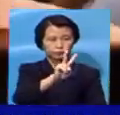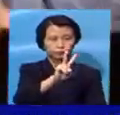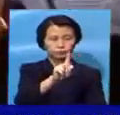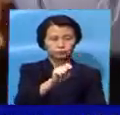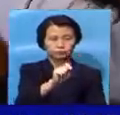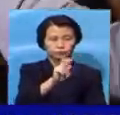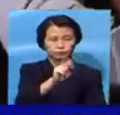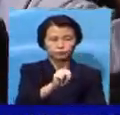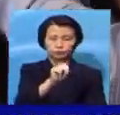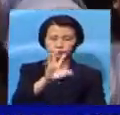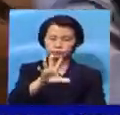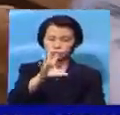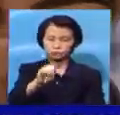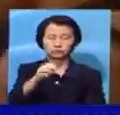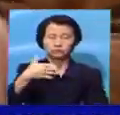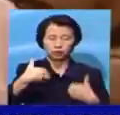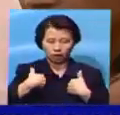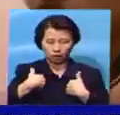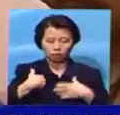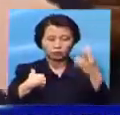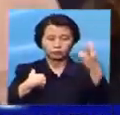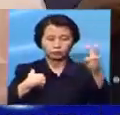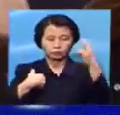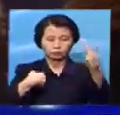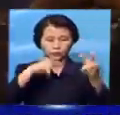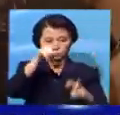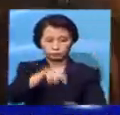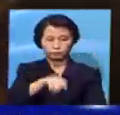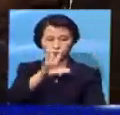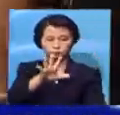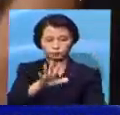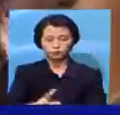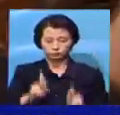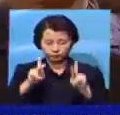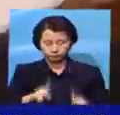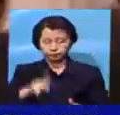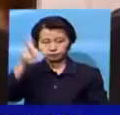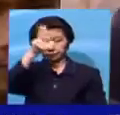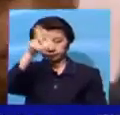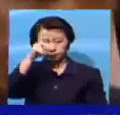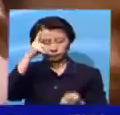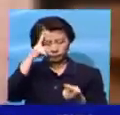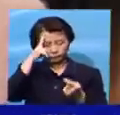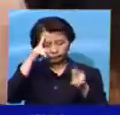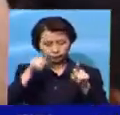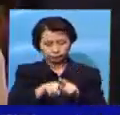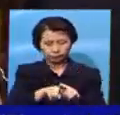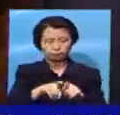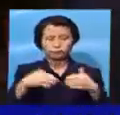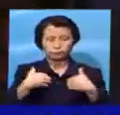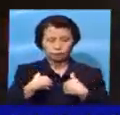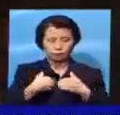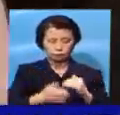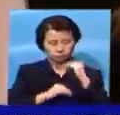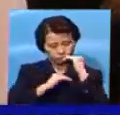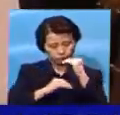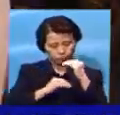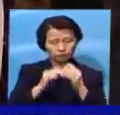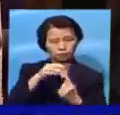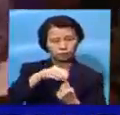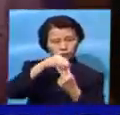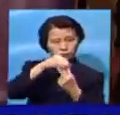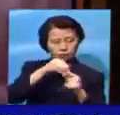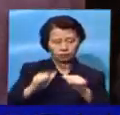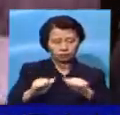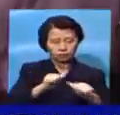T50 yang telah diadakan pada 17 Mei lalu pihak kerajaan telah tuju untuk mewujudkan kota khas buat pengat